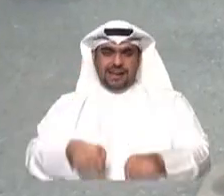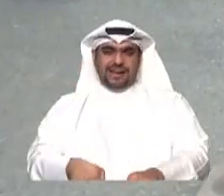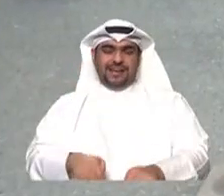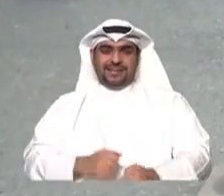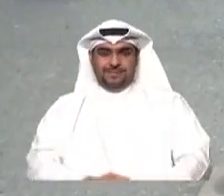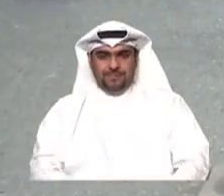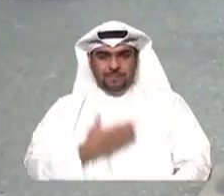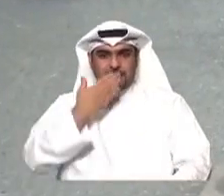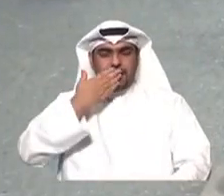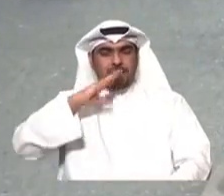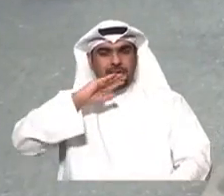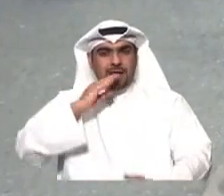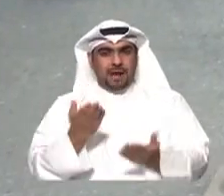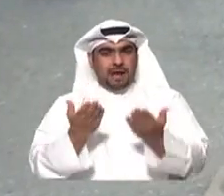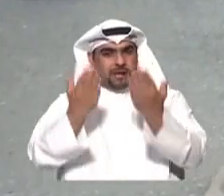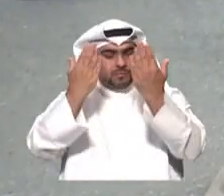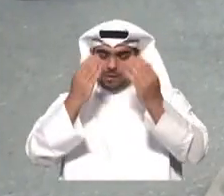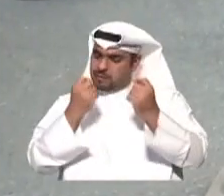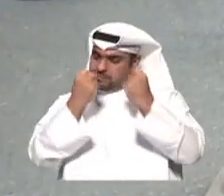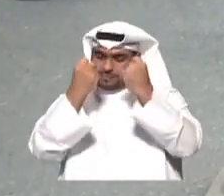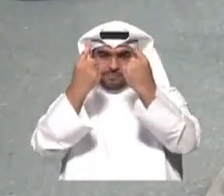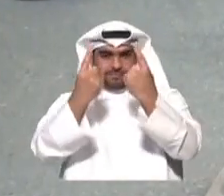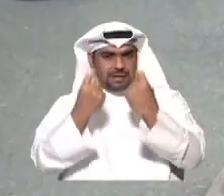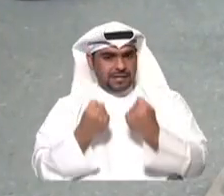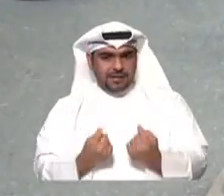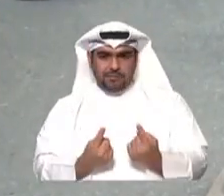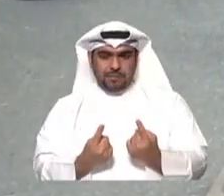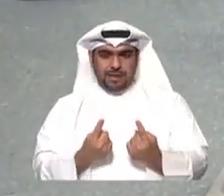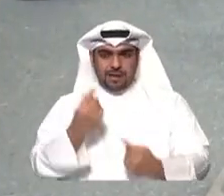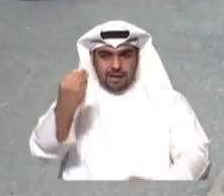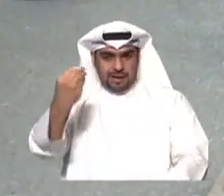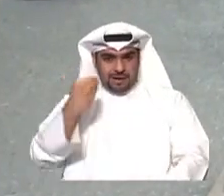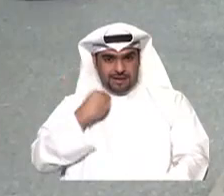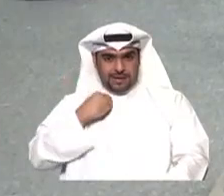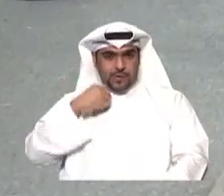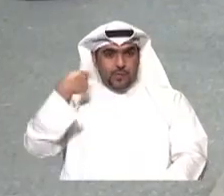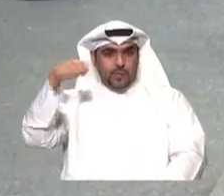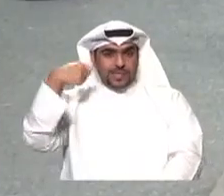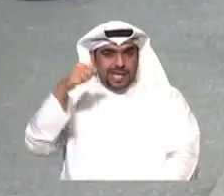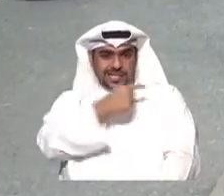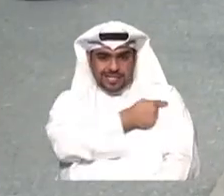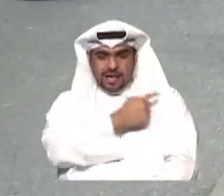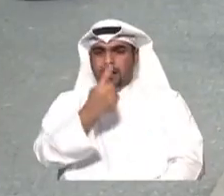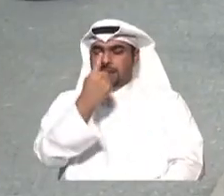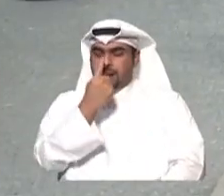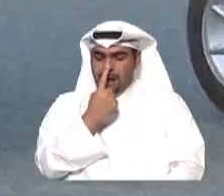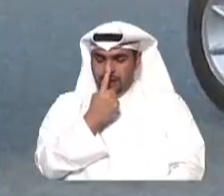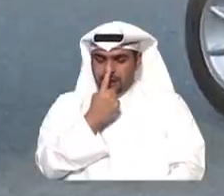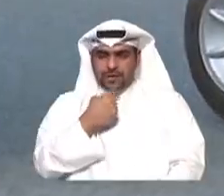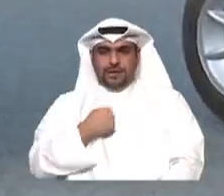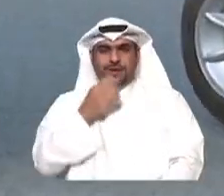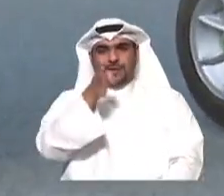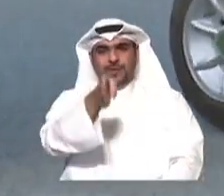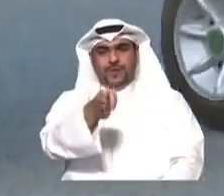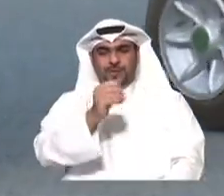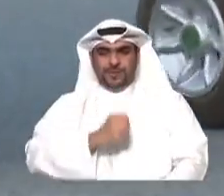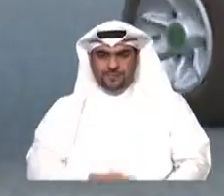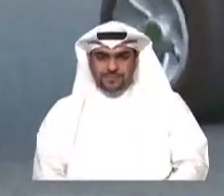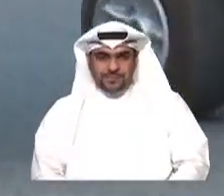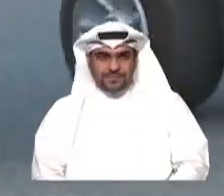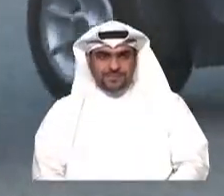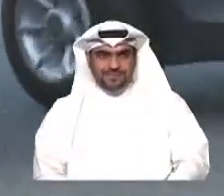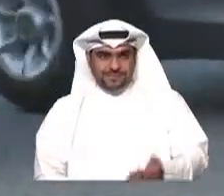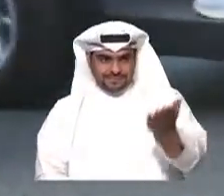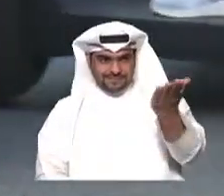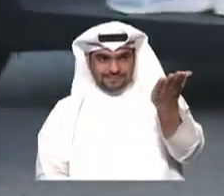لله قادرين أن نلبي نداء الواجب، نداء الإنسانية بالعطاء المستمر. متطوعون يضربون